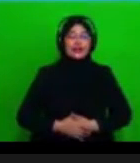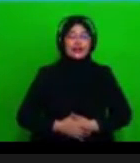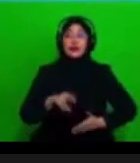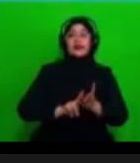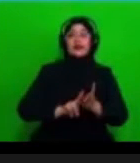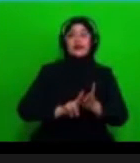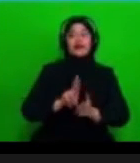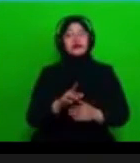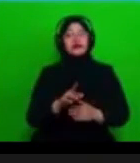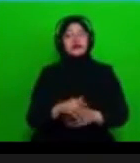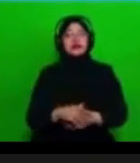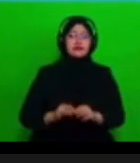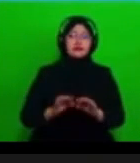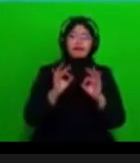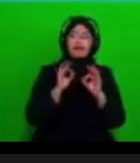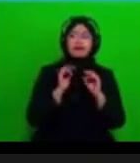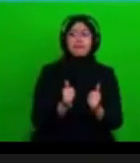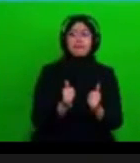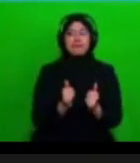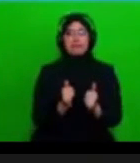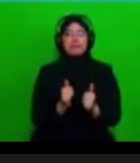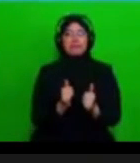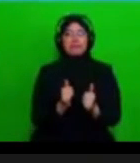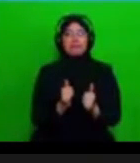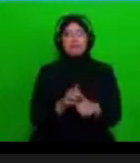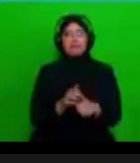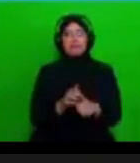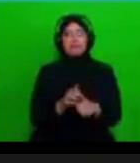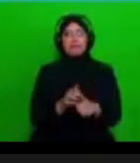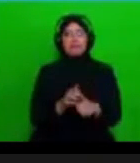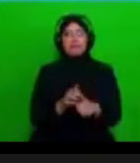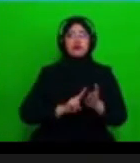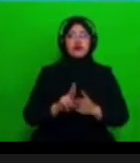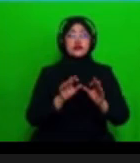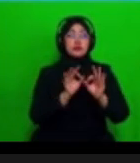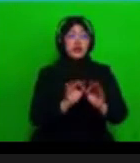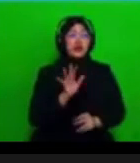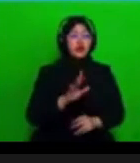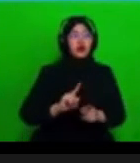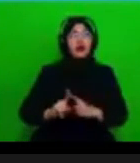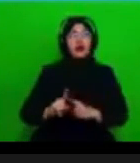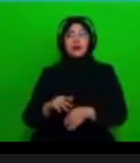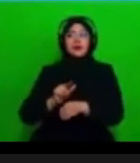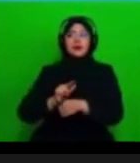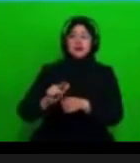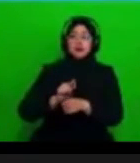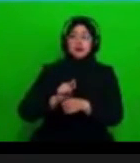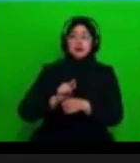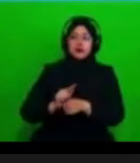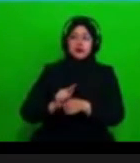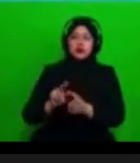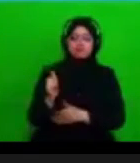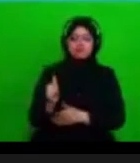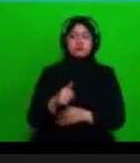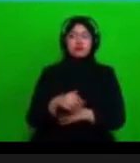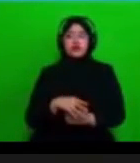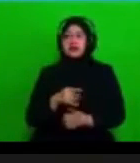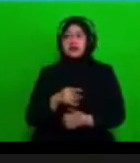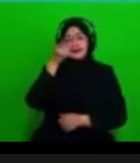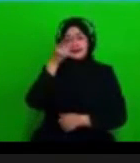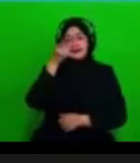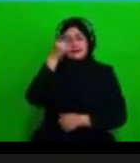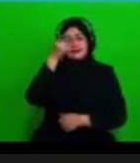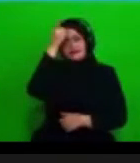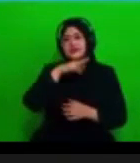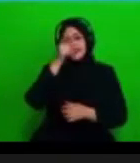ini ke universitas yang top ya, tidak hanya akademik tapi juga vokasi top university, mungkin bisa di